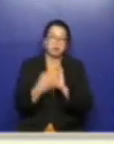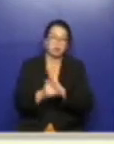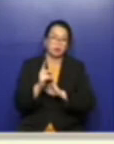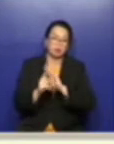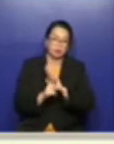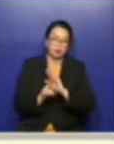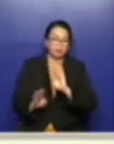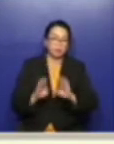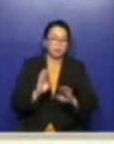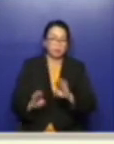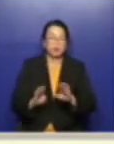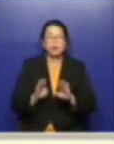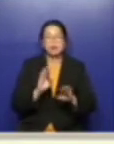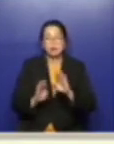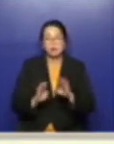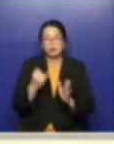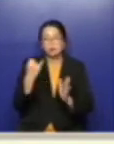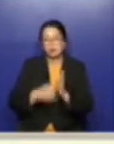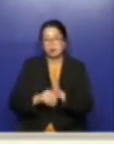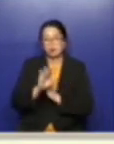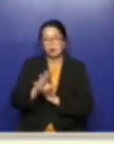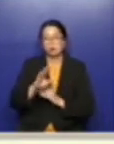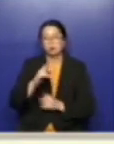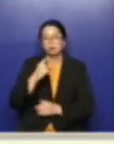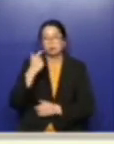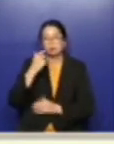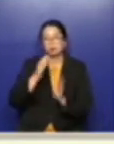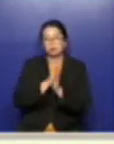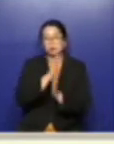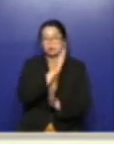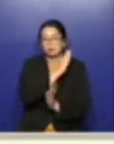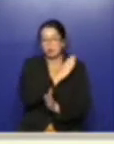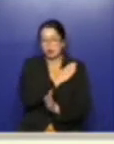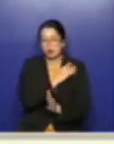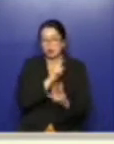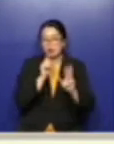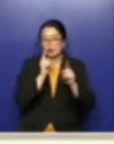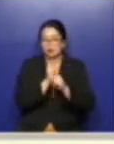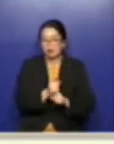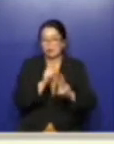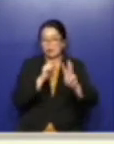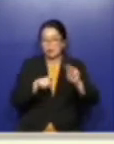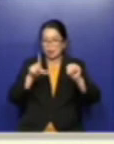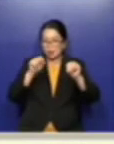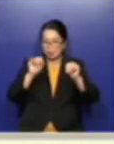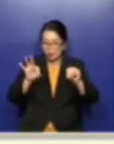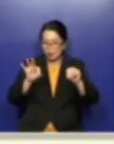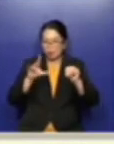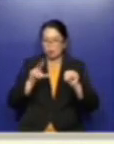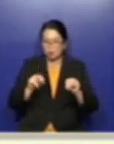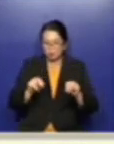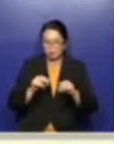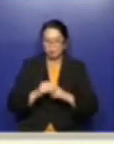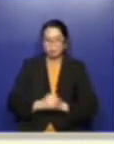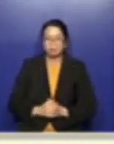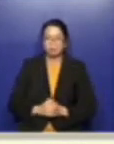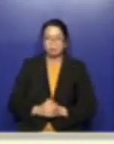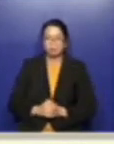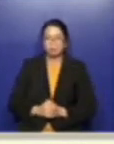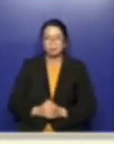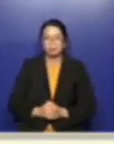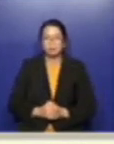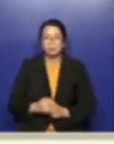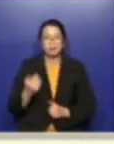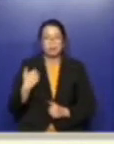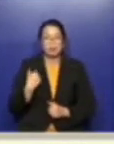ญัติสงฆ์มาตราที่29และ30นะครับอย่างที่ผมกล่าวมานะครับในเบื้องต้นแล้วก็มีอีกกร